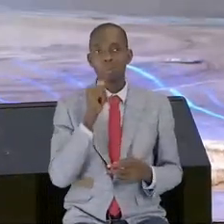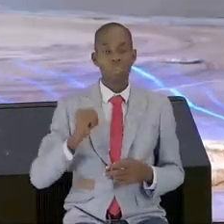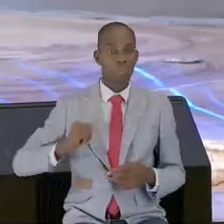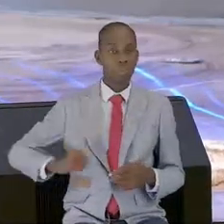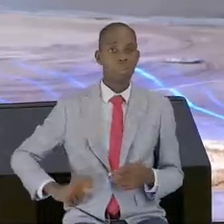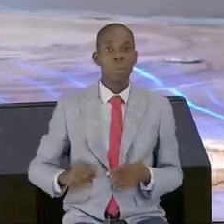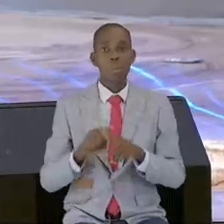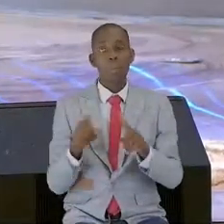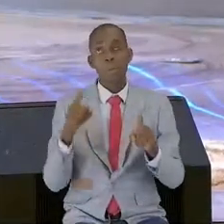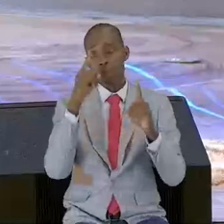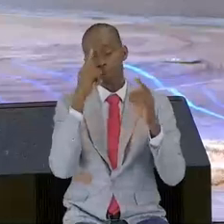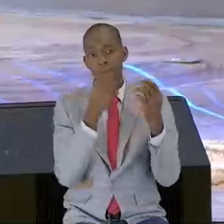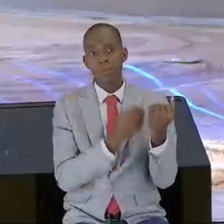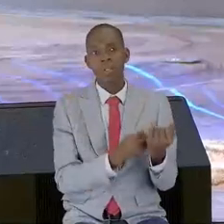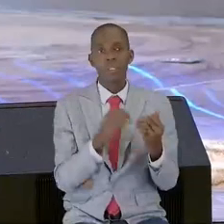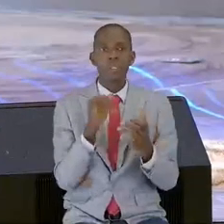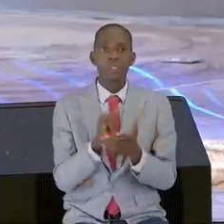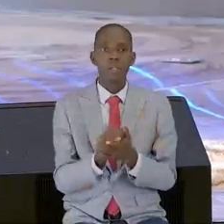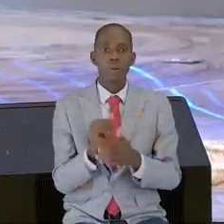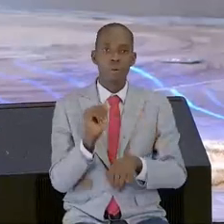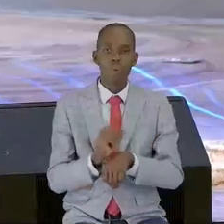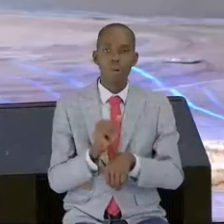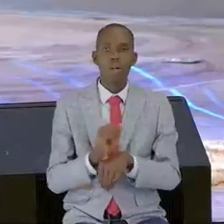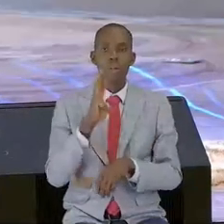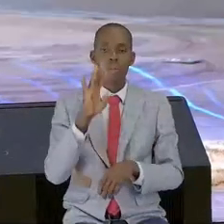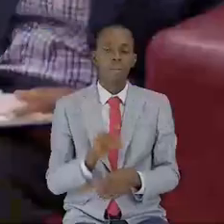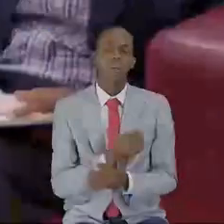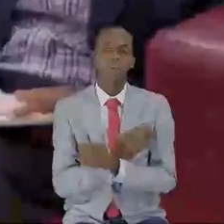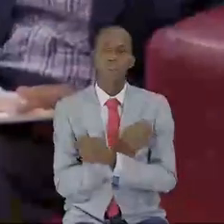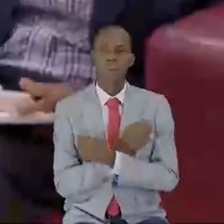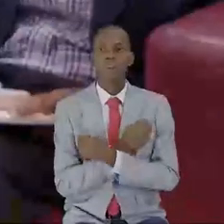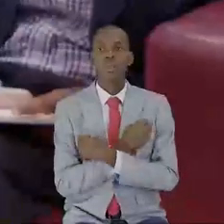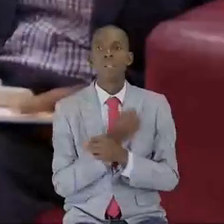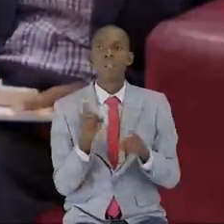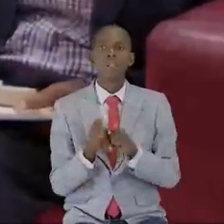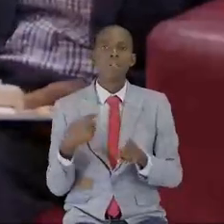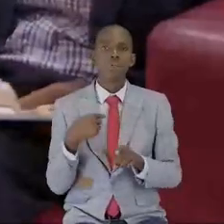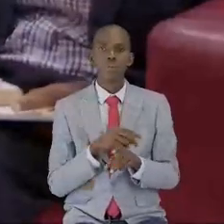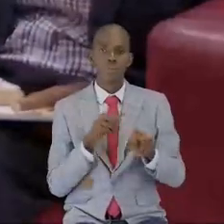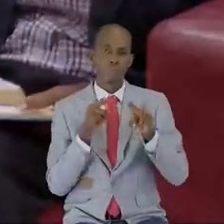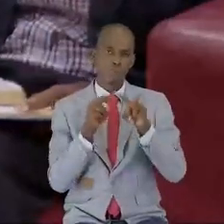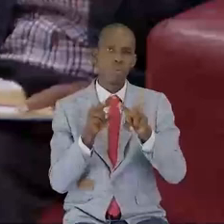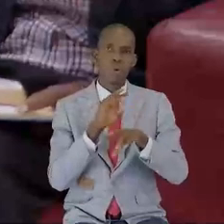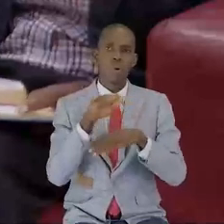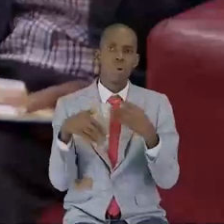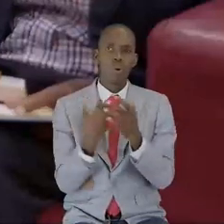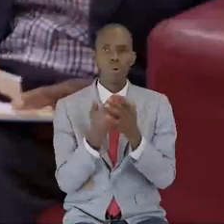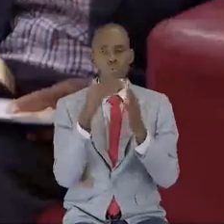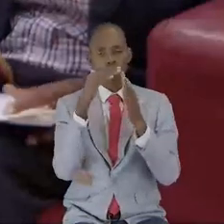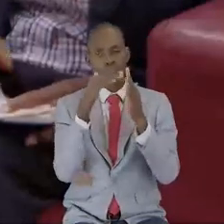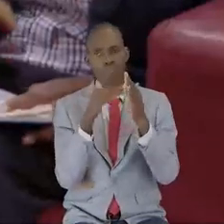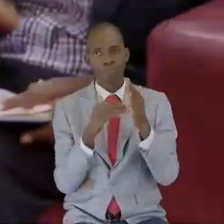la foi qui est agissante par la charité. Comme nous considérons ces versets, nous